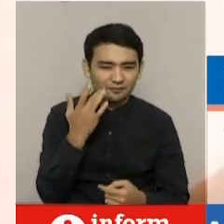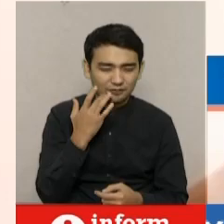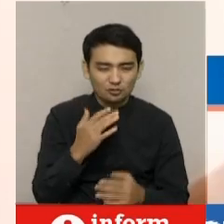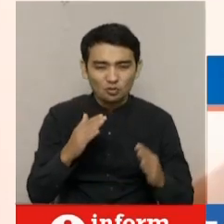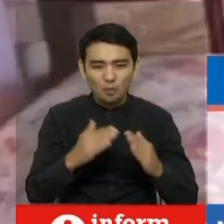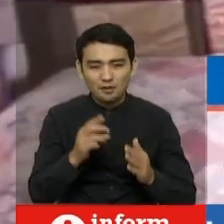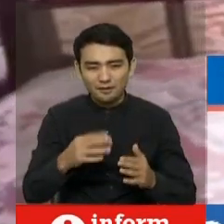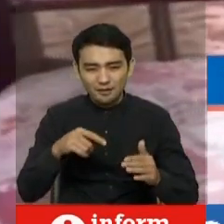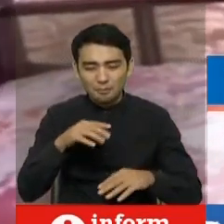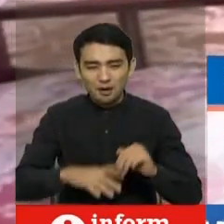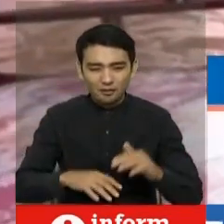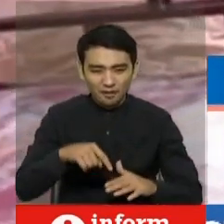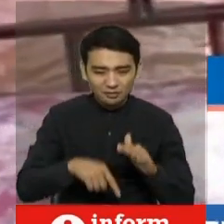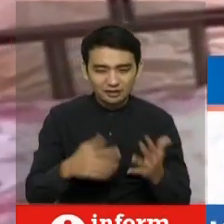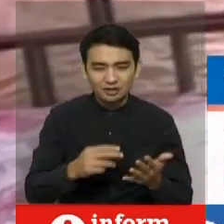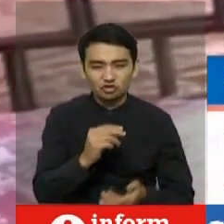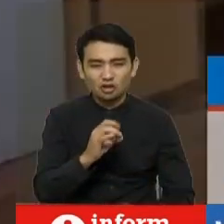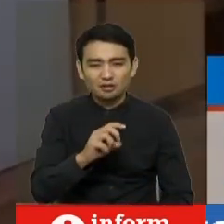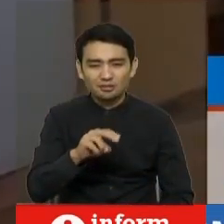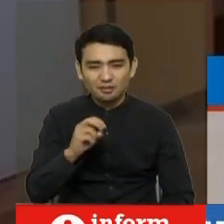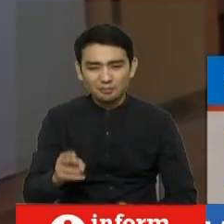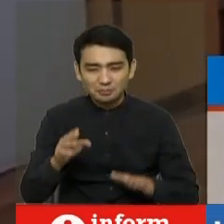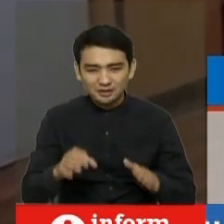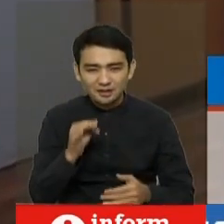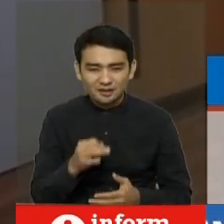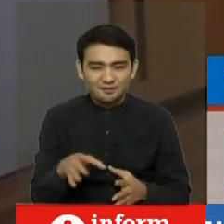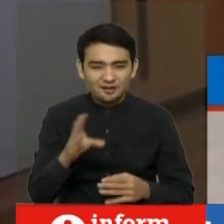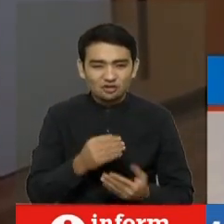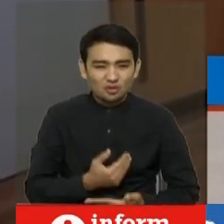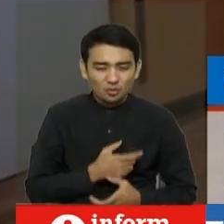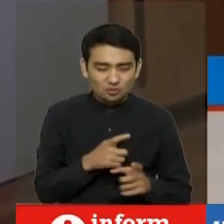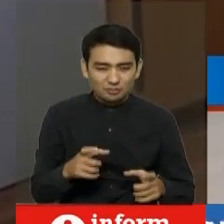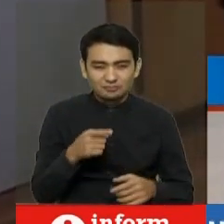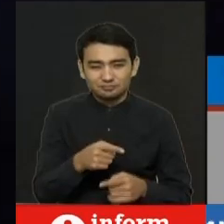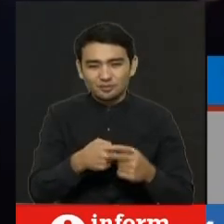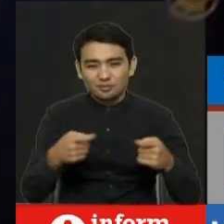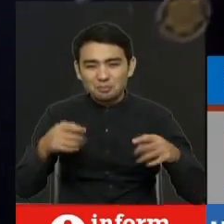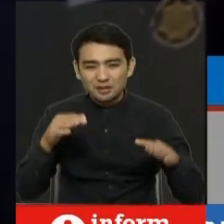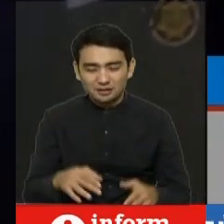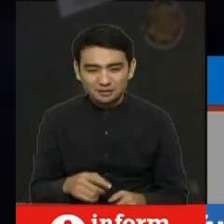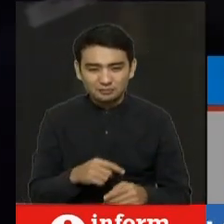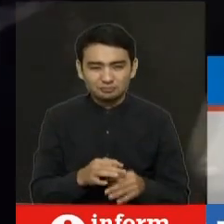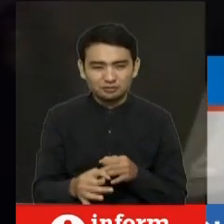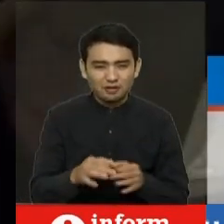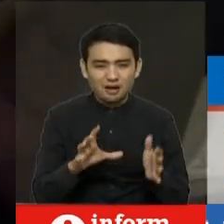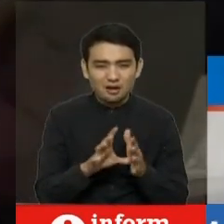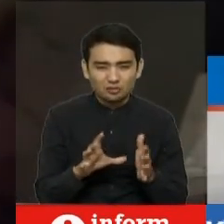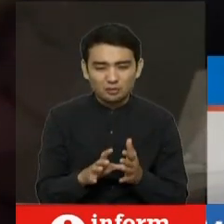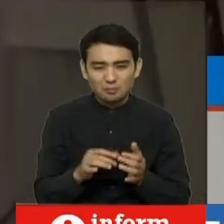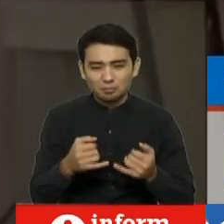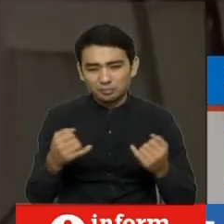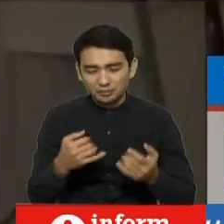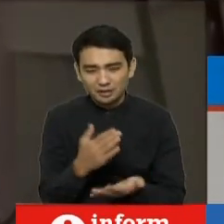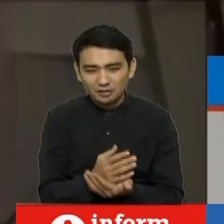жилых домах, подвалах и чердаках, вопреки нормам поселения жильцов. В некоторых хостелах нашли оголенную электропроводку, в других